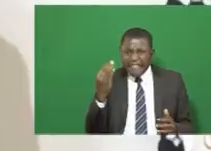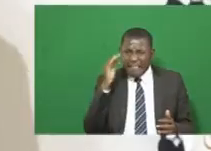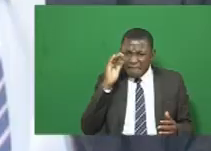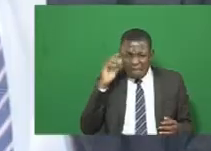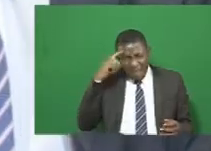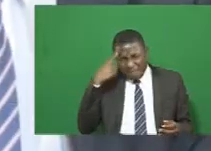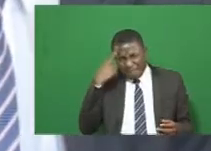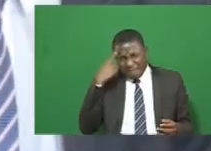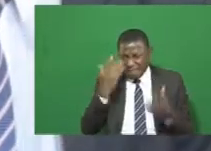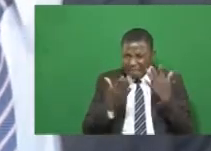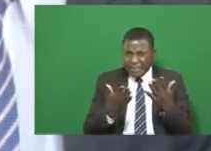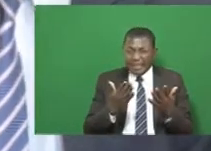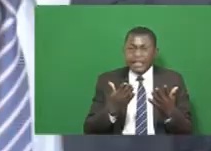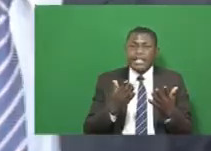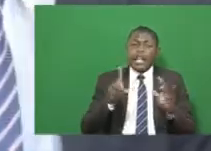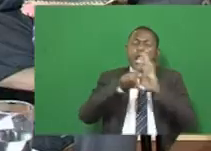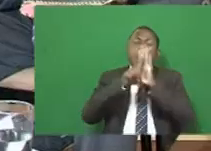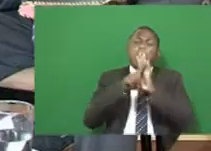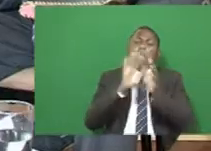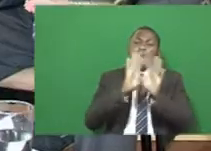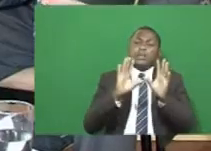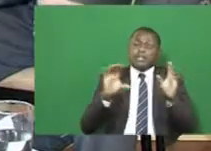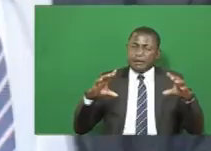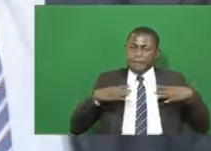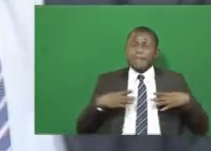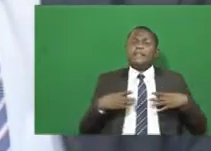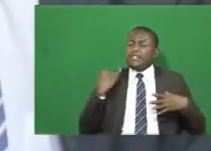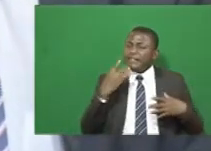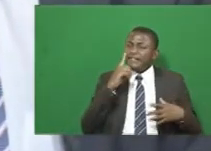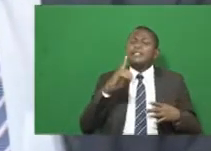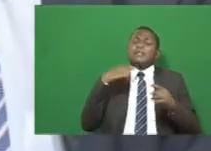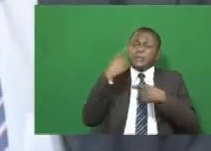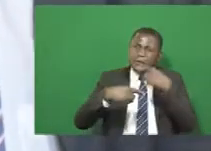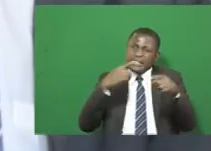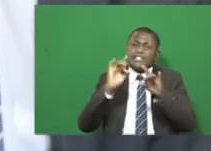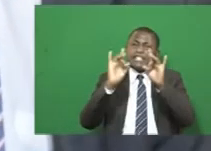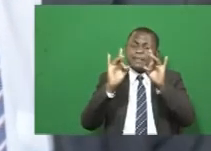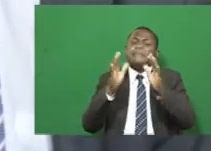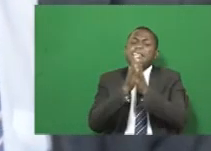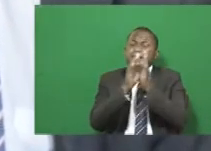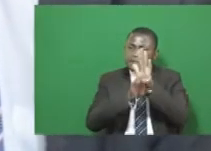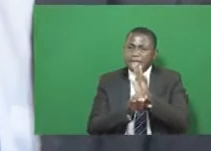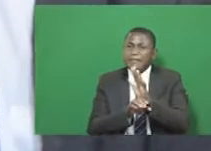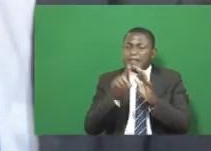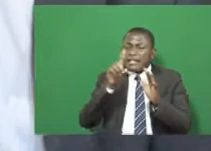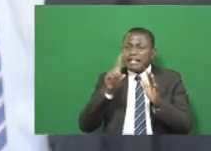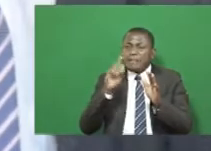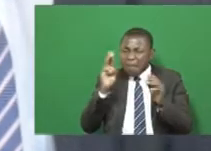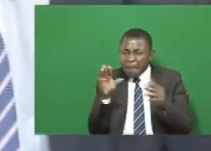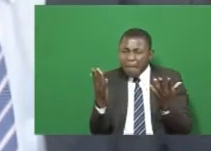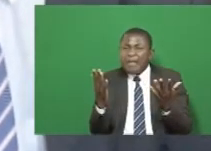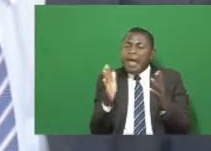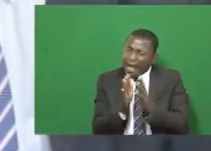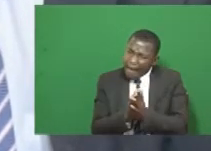hakuna. Iwo bva ramba hako uchichengeta. Hapana chaunopfa. Nei, Mwari angazokupa mhosva here kuti iwo sei wairamba uchiramba